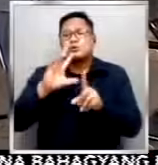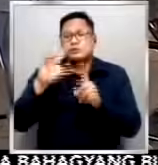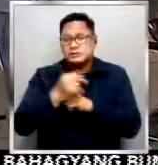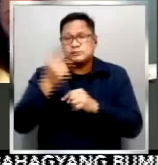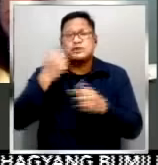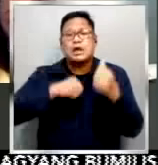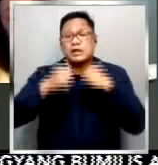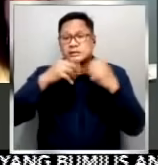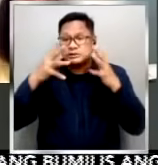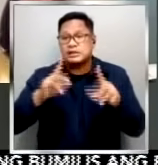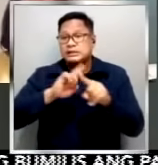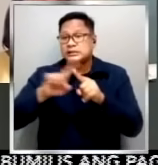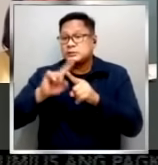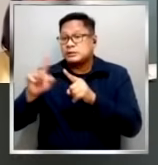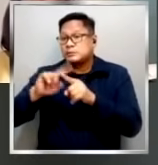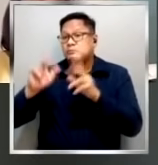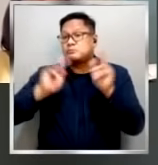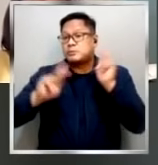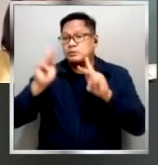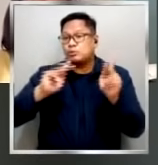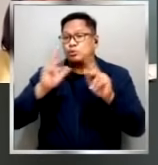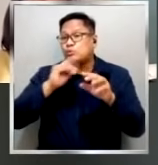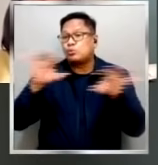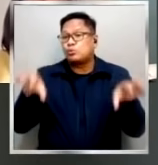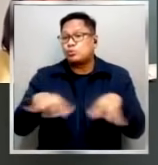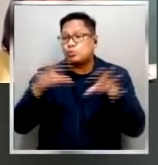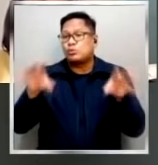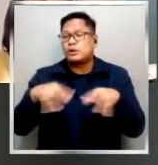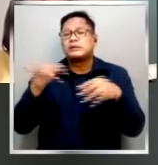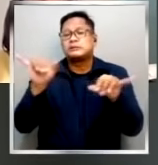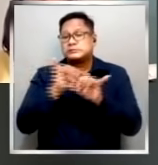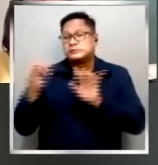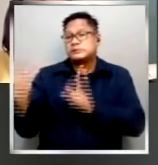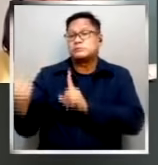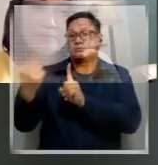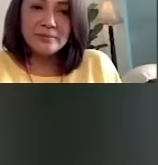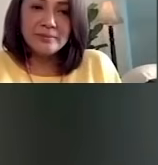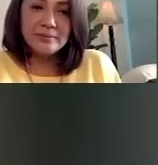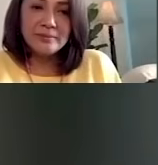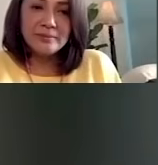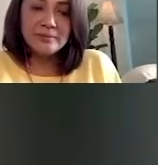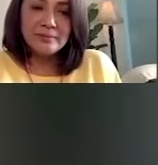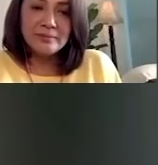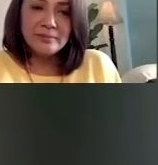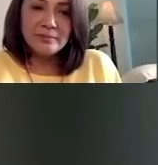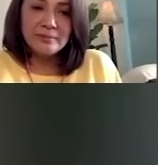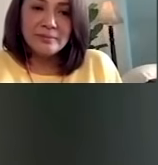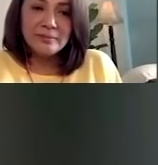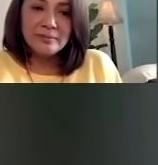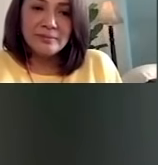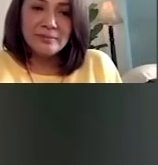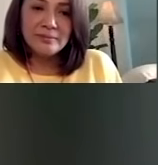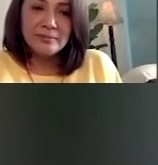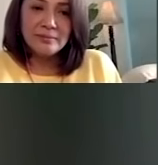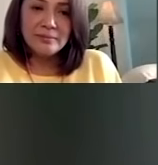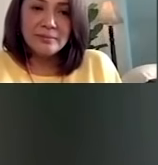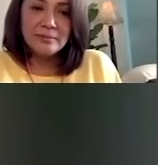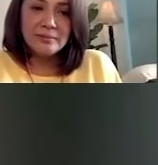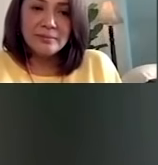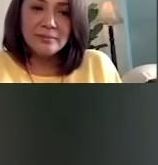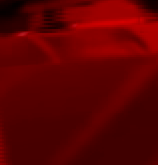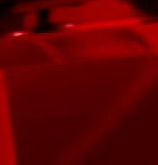kamera. Nakausap na raw nila ang mga namumuno sa major networks at mga producer ng mga film outfit.